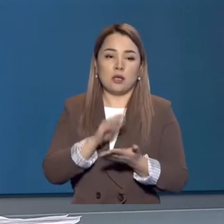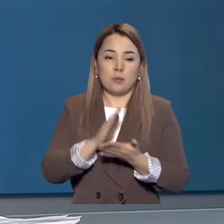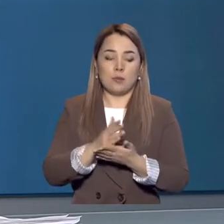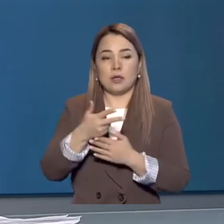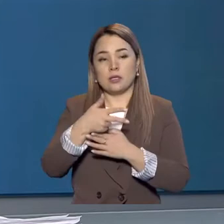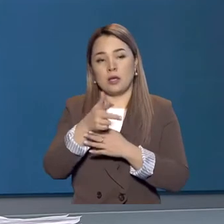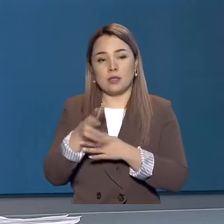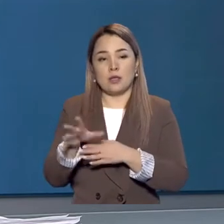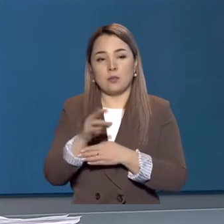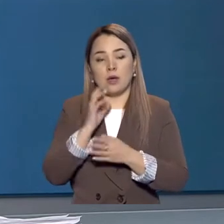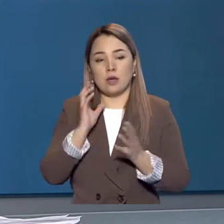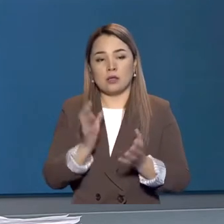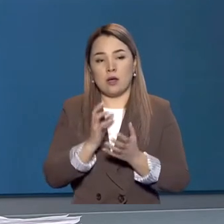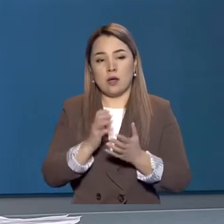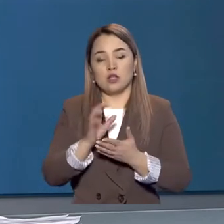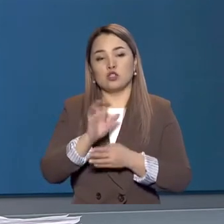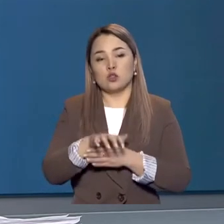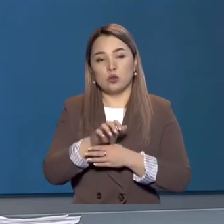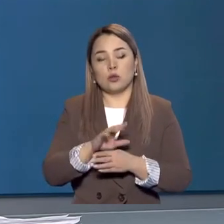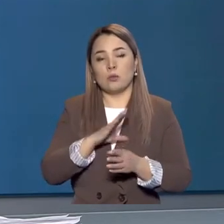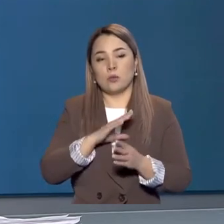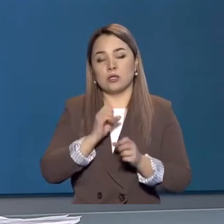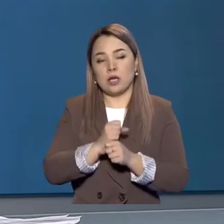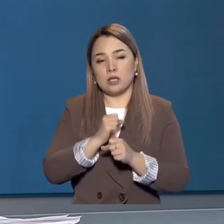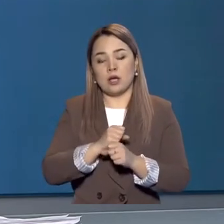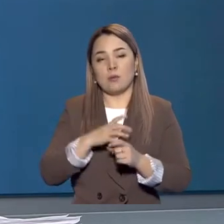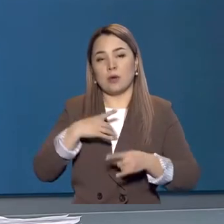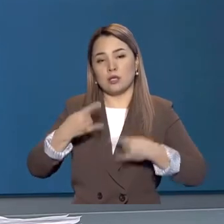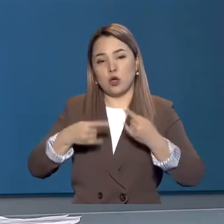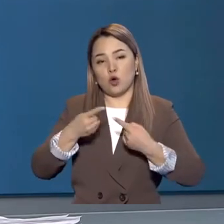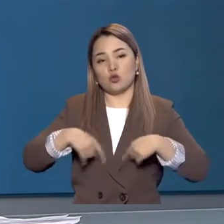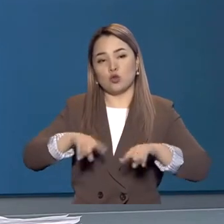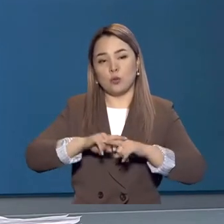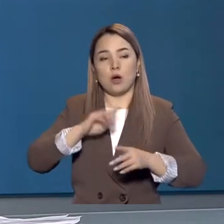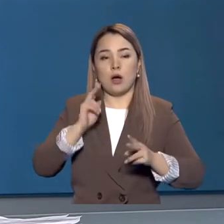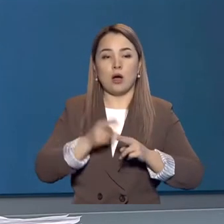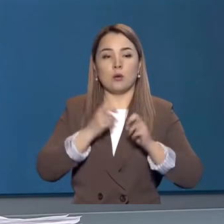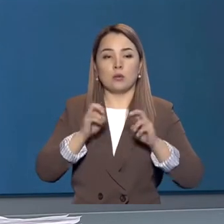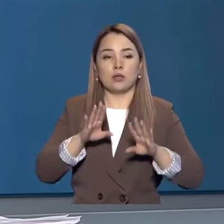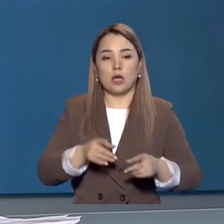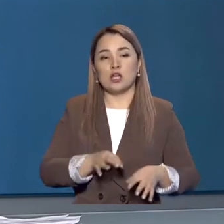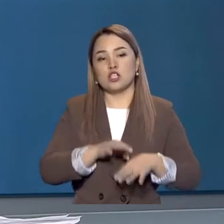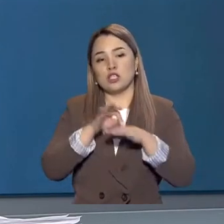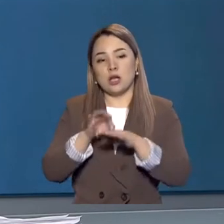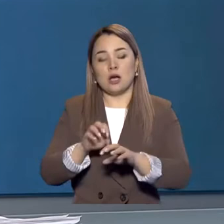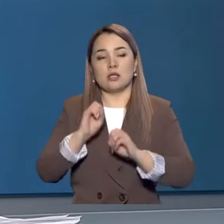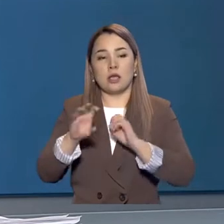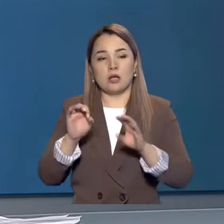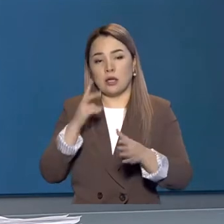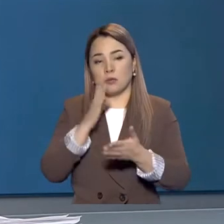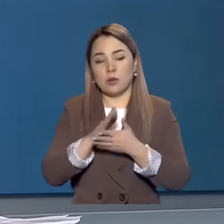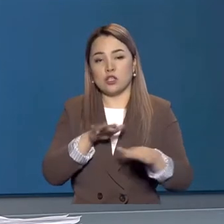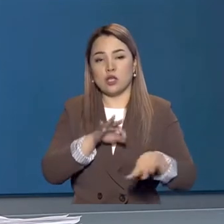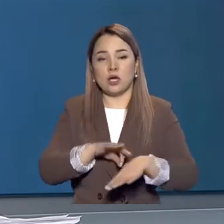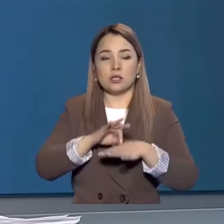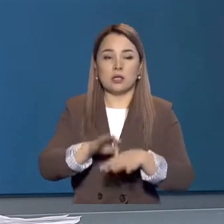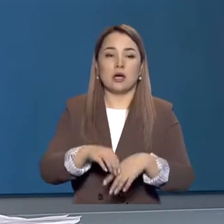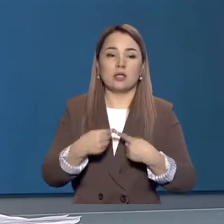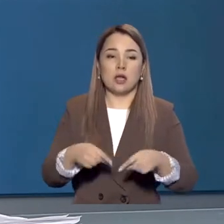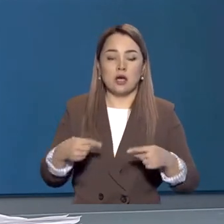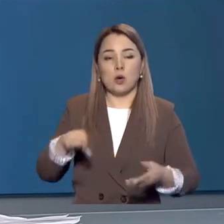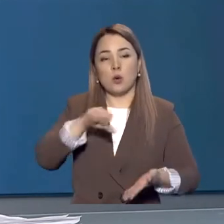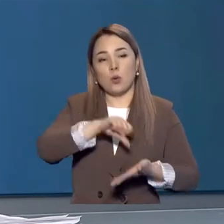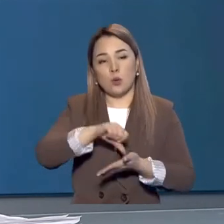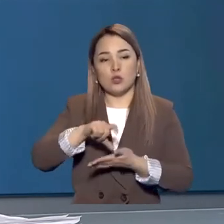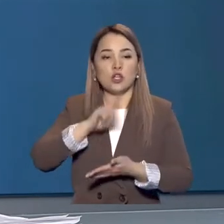бейне таспаларды сақтап, сандық жүйеге көшіру үшін телеарна ұжымы оларды қауіпсіз аумаққа жеткізе бастады. Бұл шаруаға түрлі сала